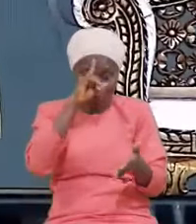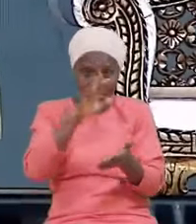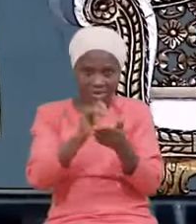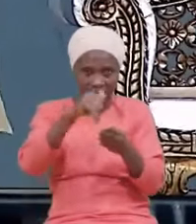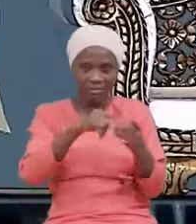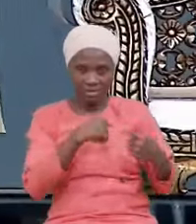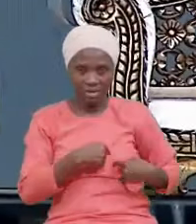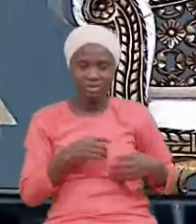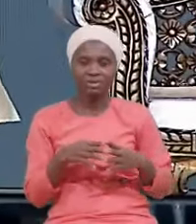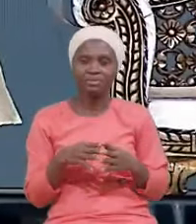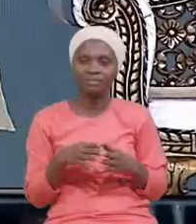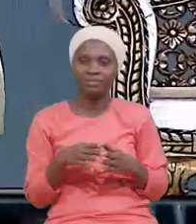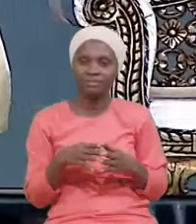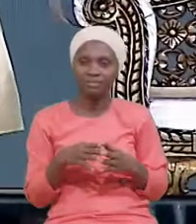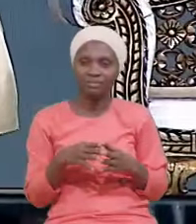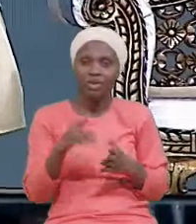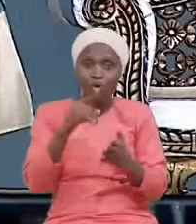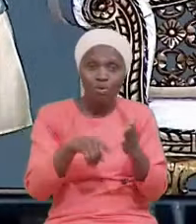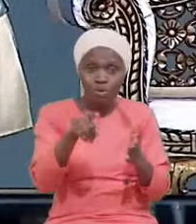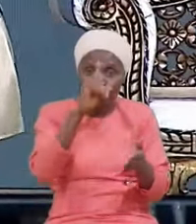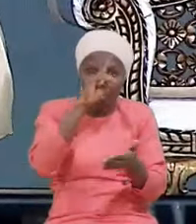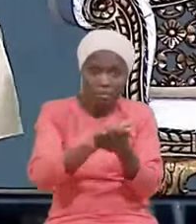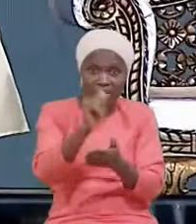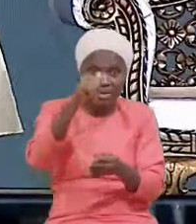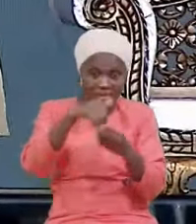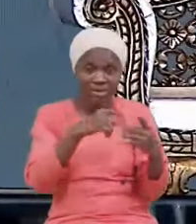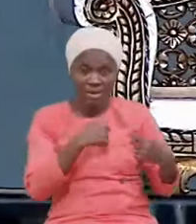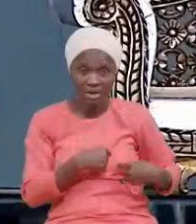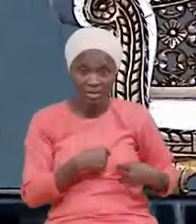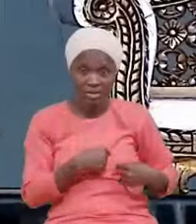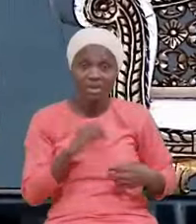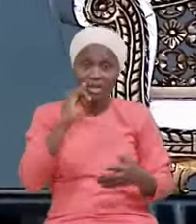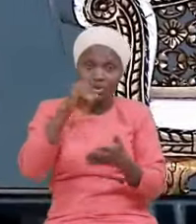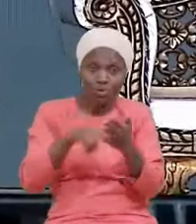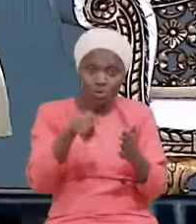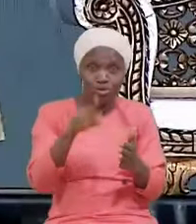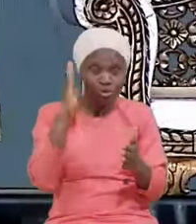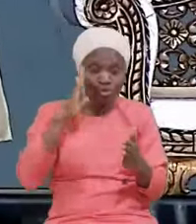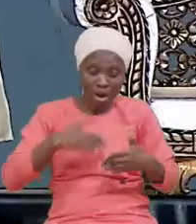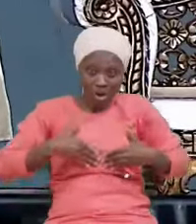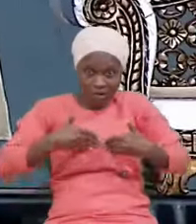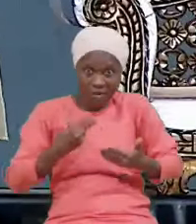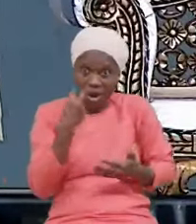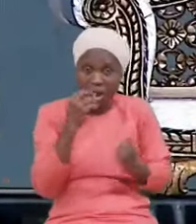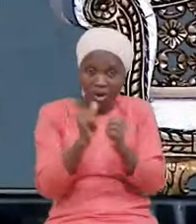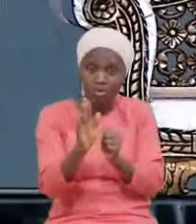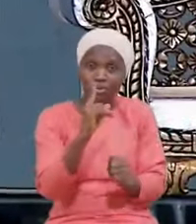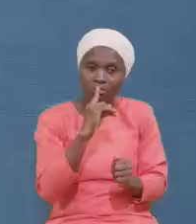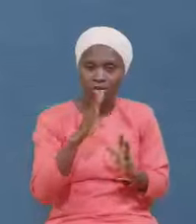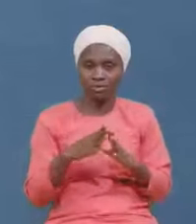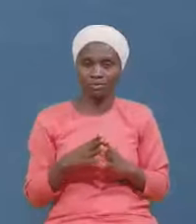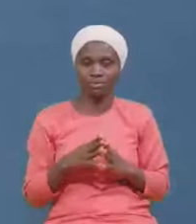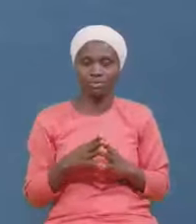హార్ట్ వారి హృదయములో విశ్వసిస్తే వాట్ యు బిలీవ్ ఇన్ ది హార్ట్ ఇస్ వాట్ యు కన్ఫెస్ వాట్ యువర్ మౌత్ మీరు